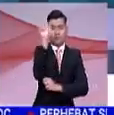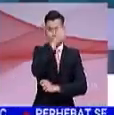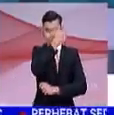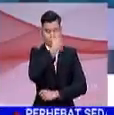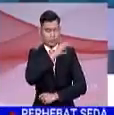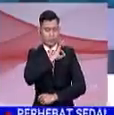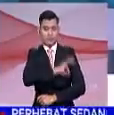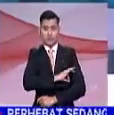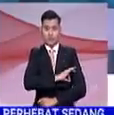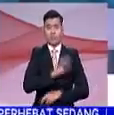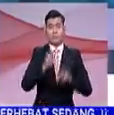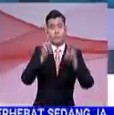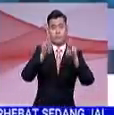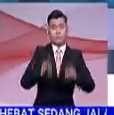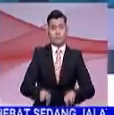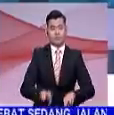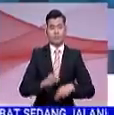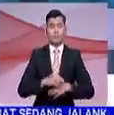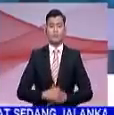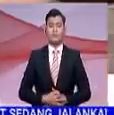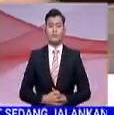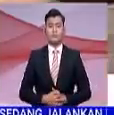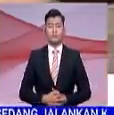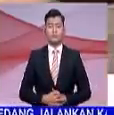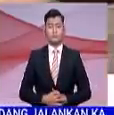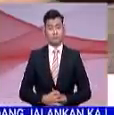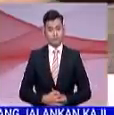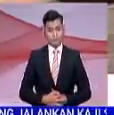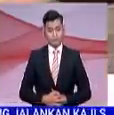rakyat secara keseluruhan.